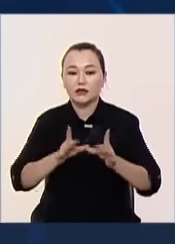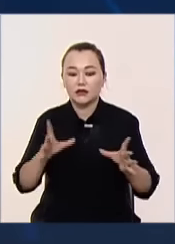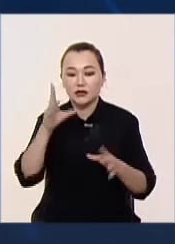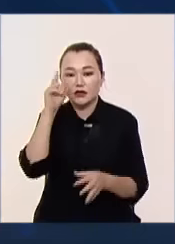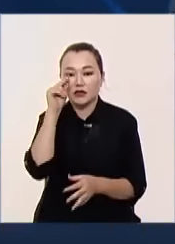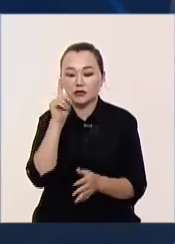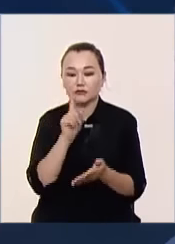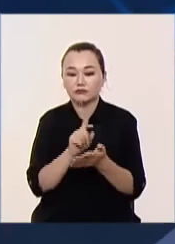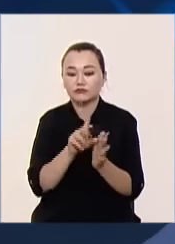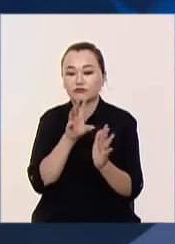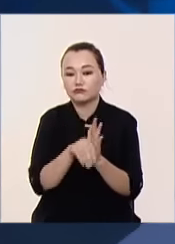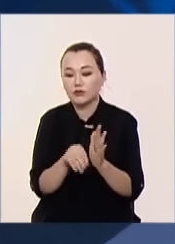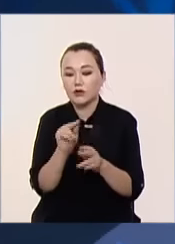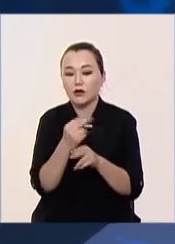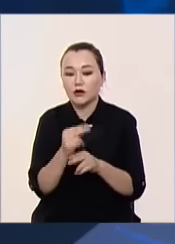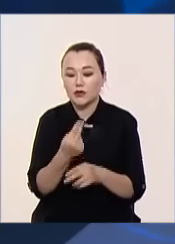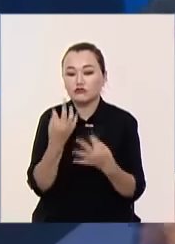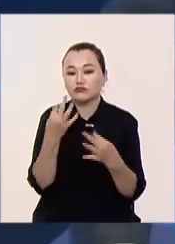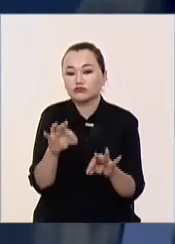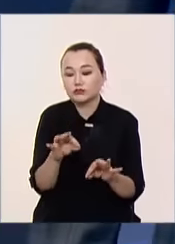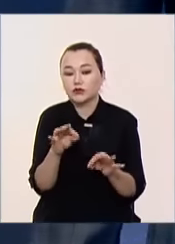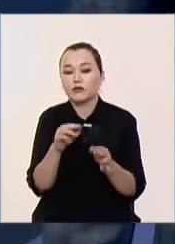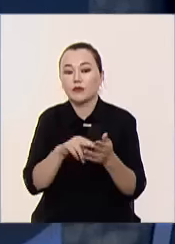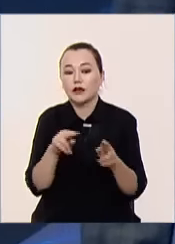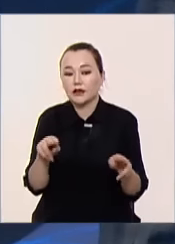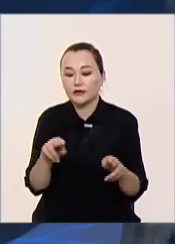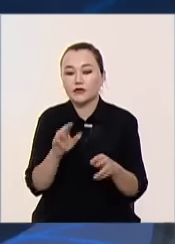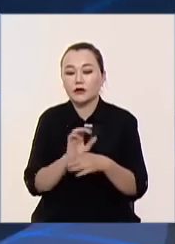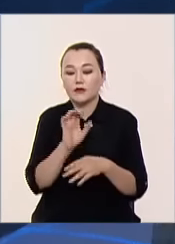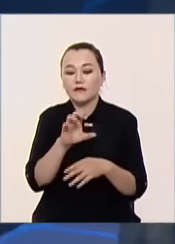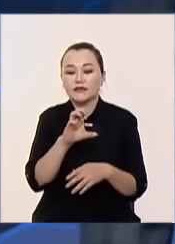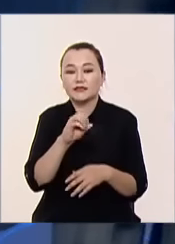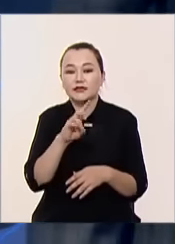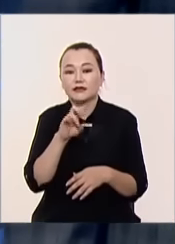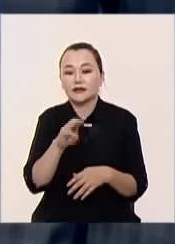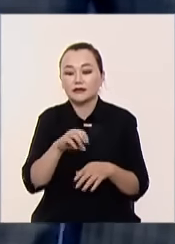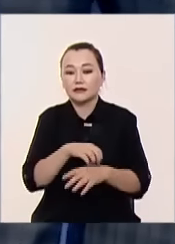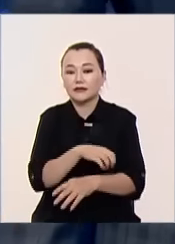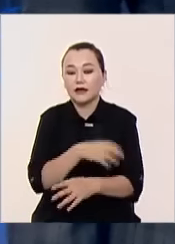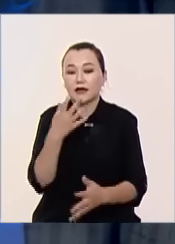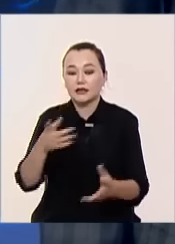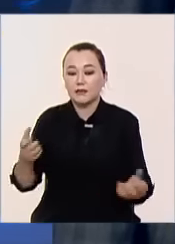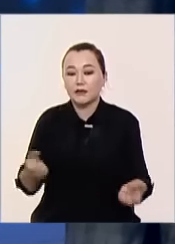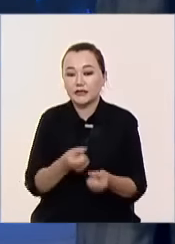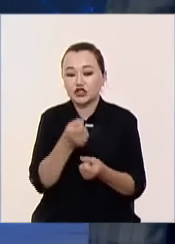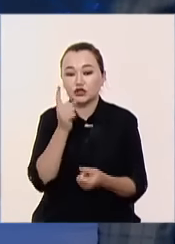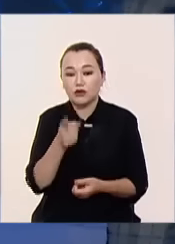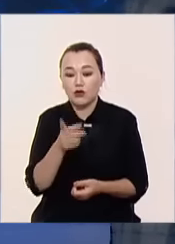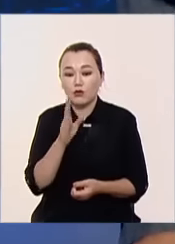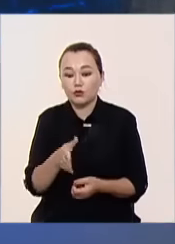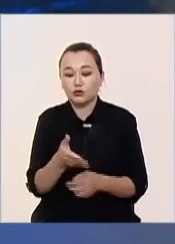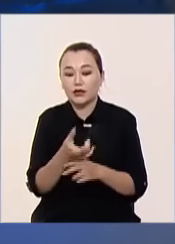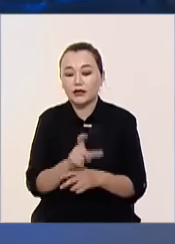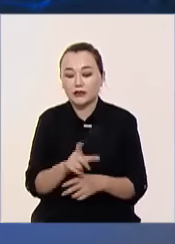дат. Одобренные поправки в законопроект члены Нижней палаты парламента направили в Сенат. Если поддержат и они, то в этом